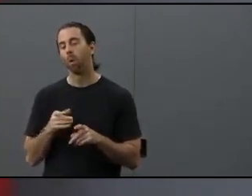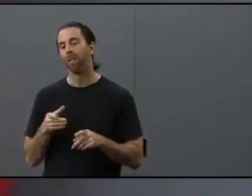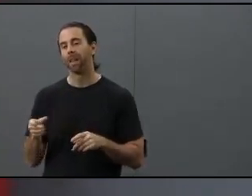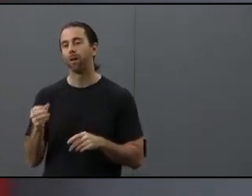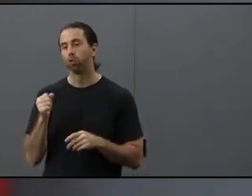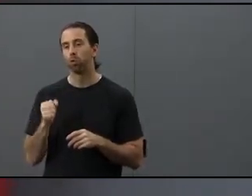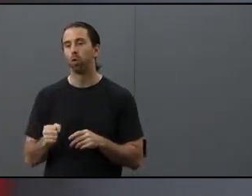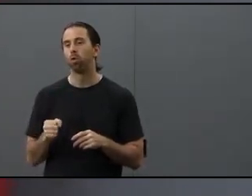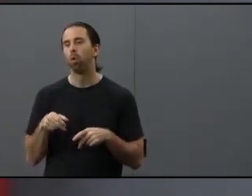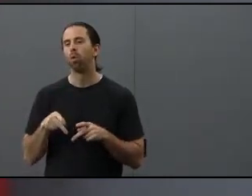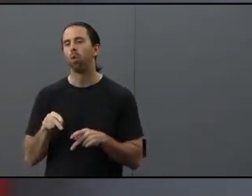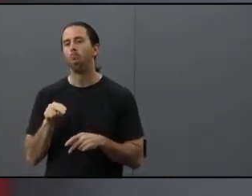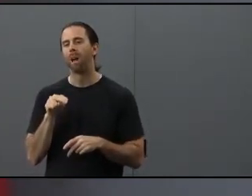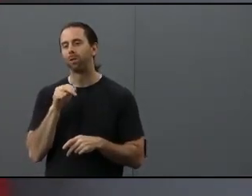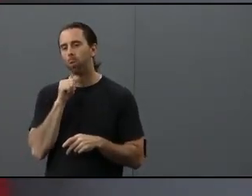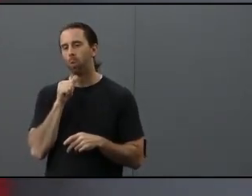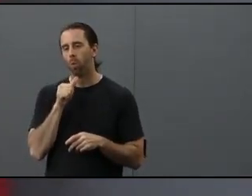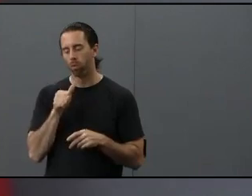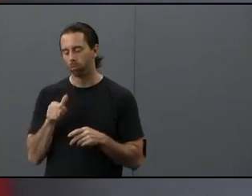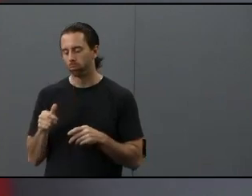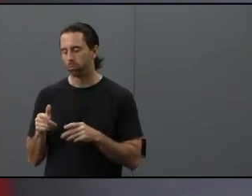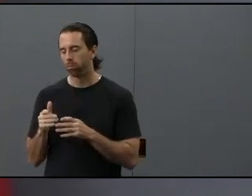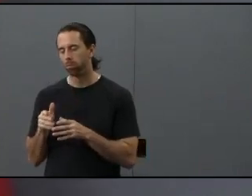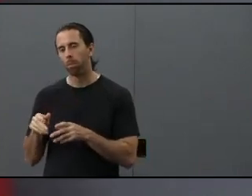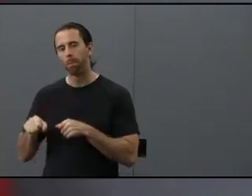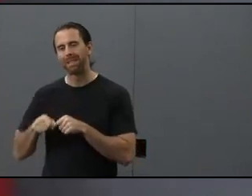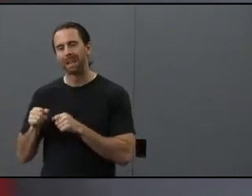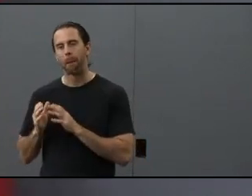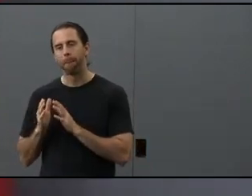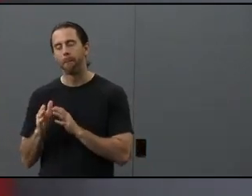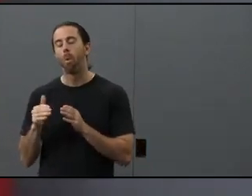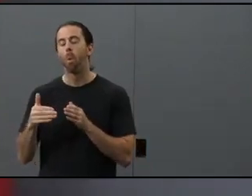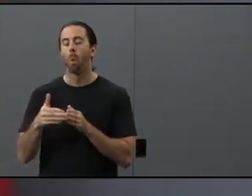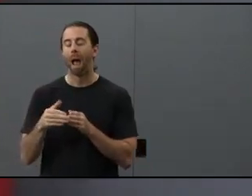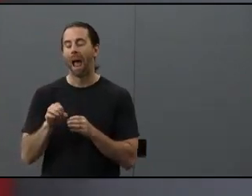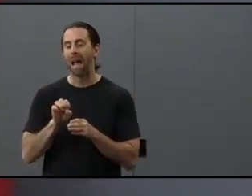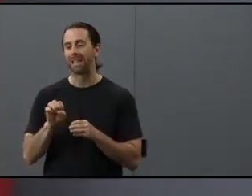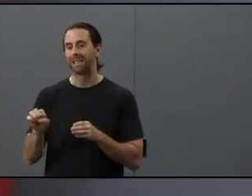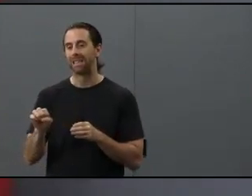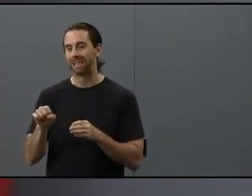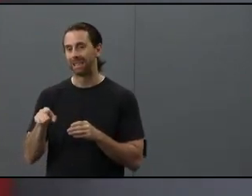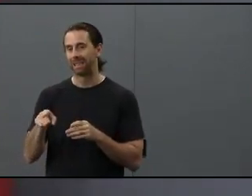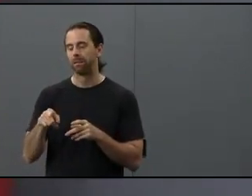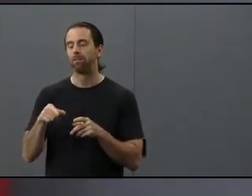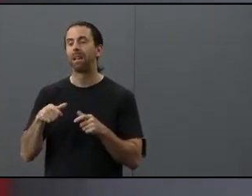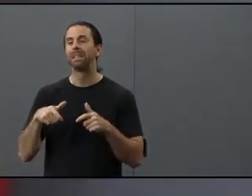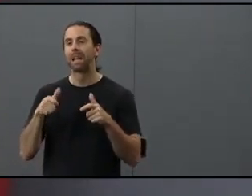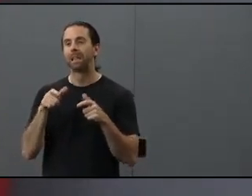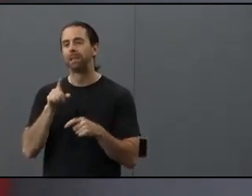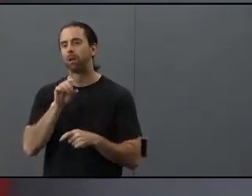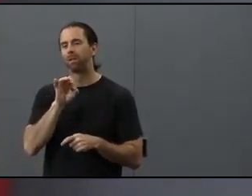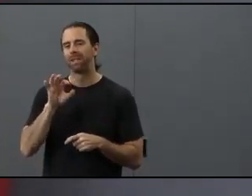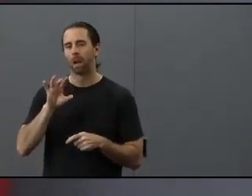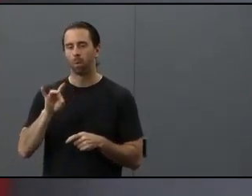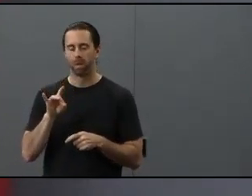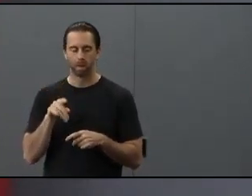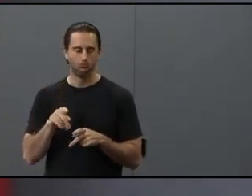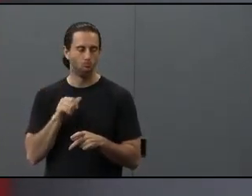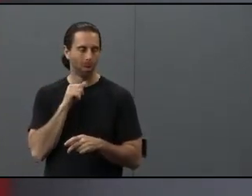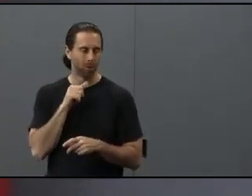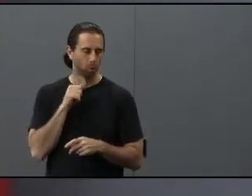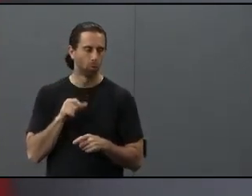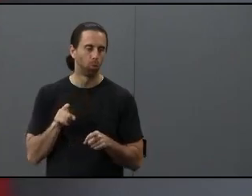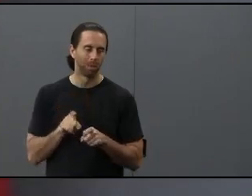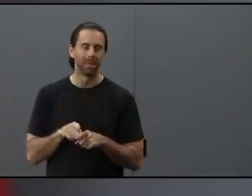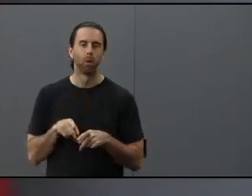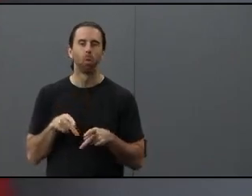rue Noiseux du côté de la p citlable entre le coin est de la résidence au 958 rue Noiseux et la